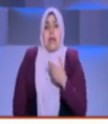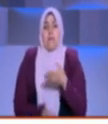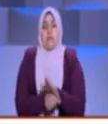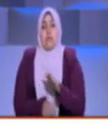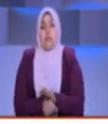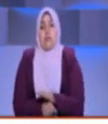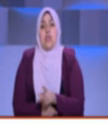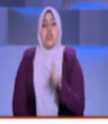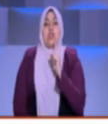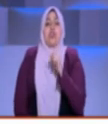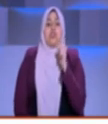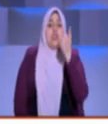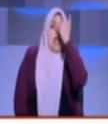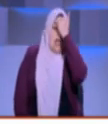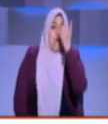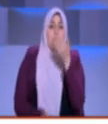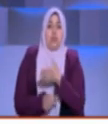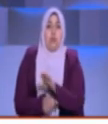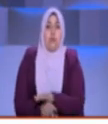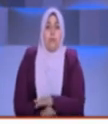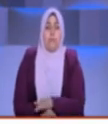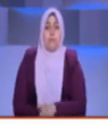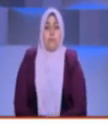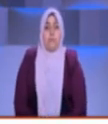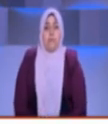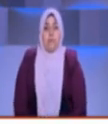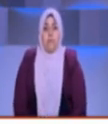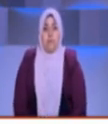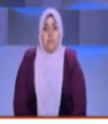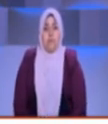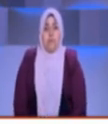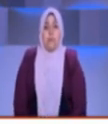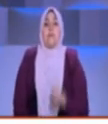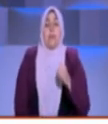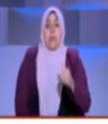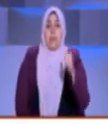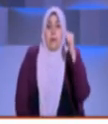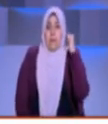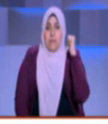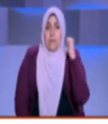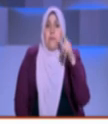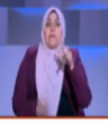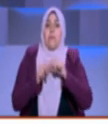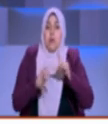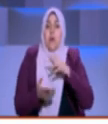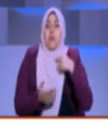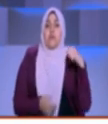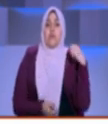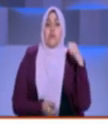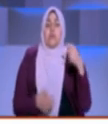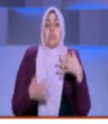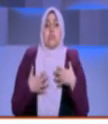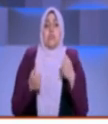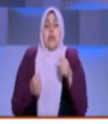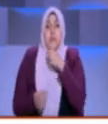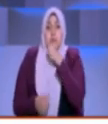إلى 11,000، مع أن أمس عندما صرح جيروم سالمون مدير الصحة الفرنسي عن